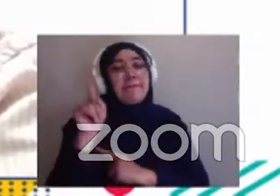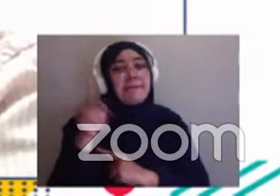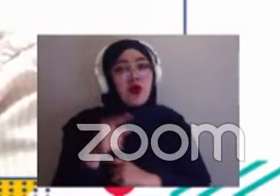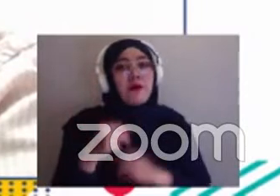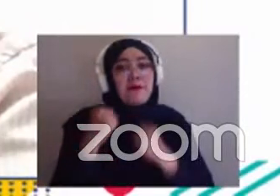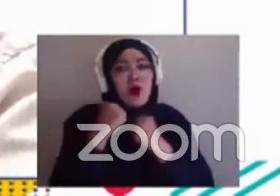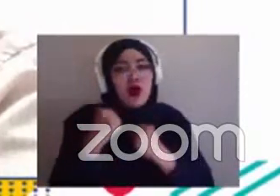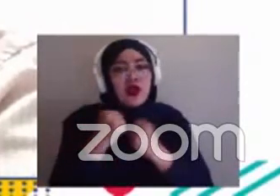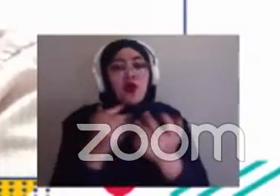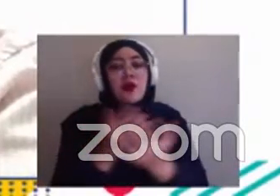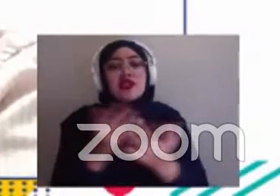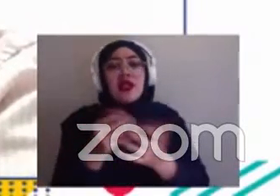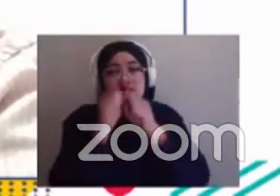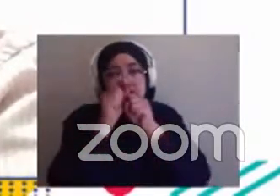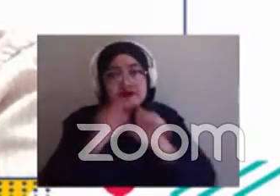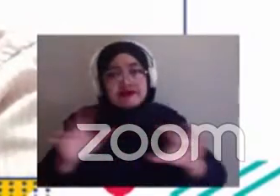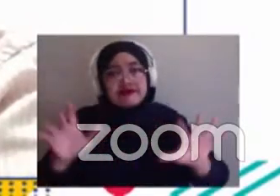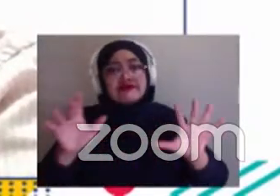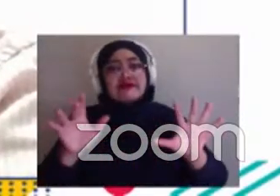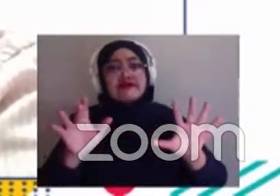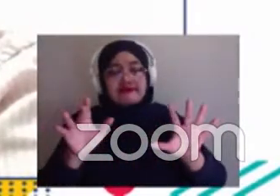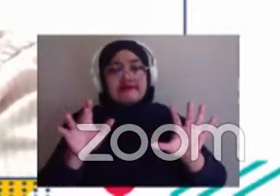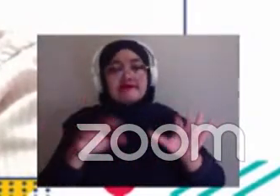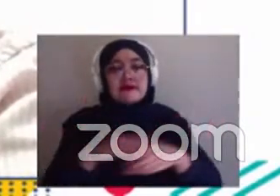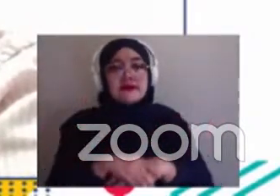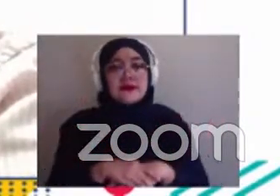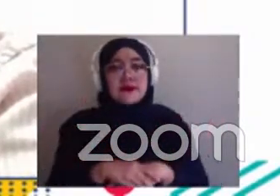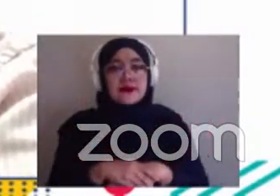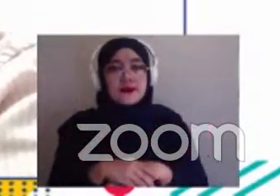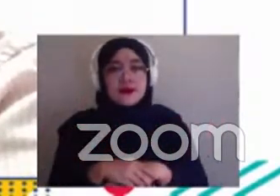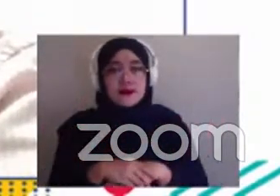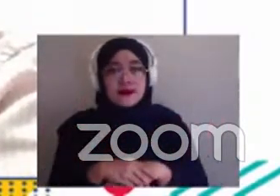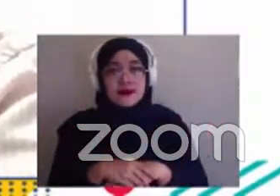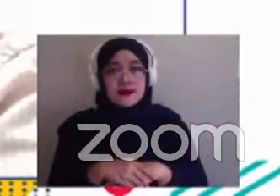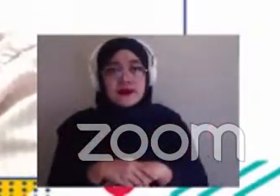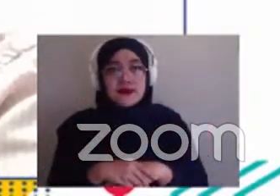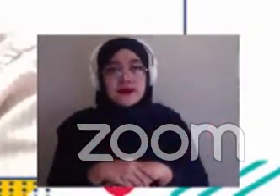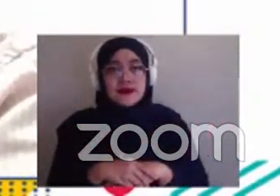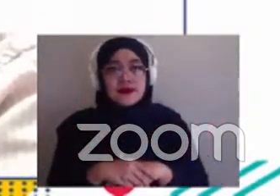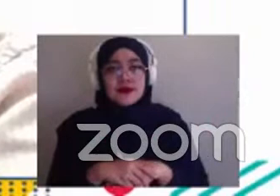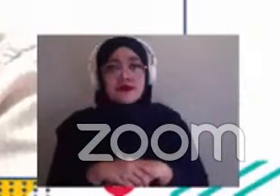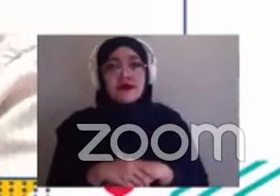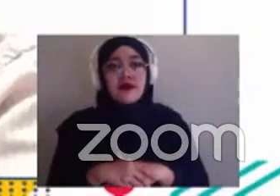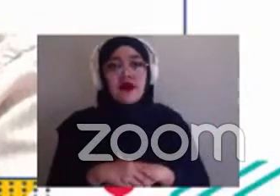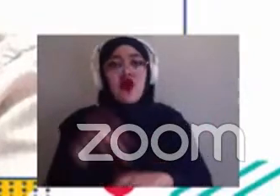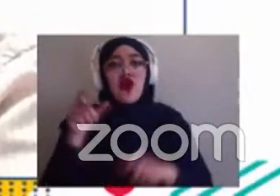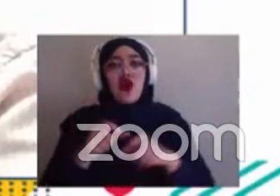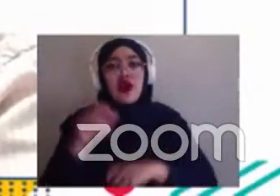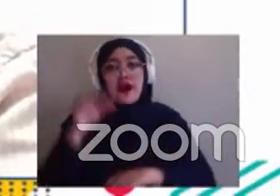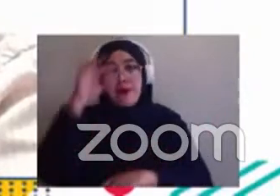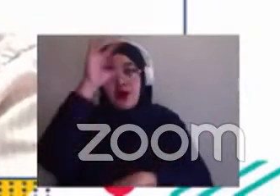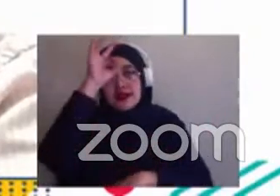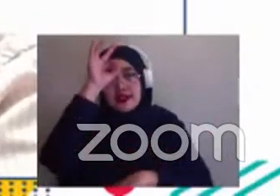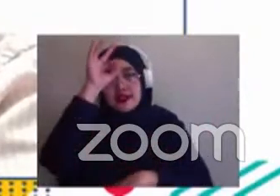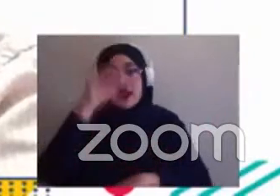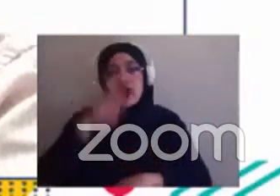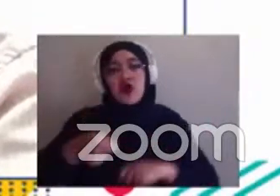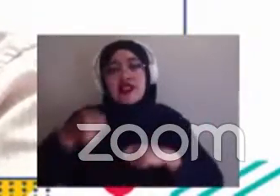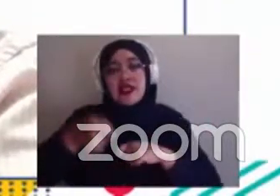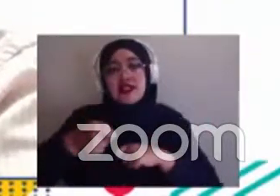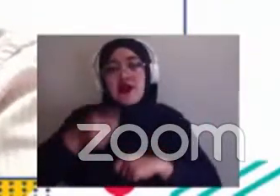di sisi para penegak hukum kita gitu, mungkin di kepolisian, kejaksaan gitu ya, supaya